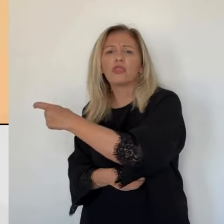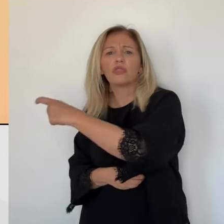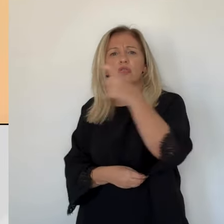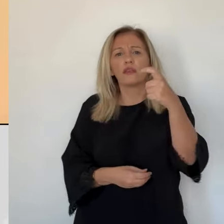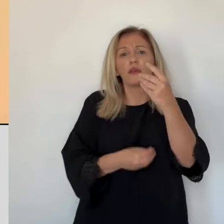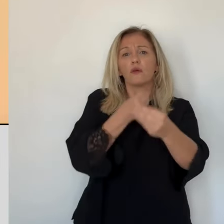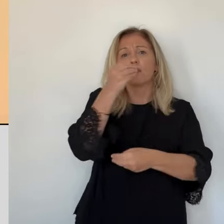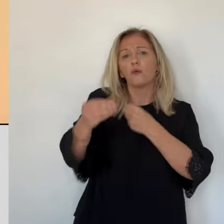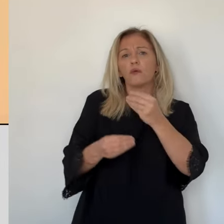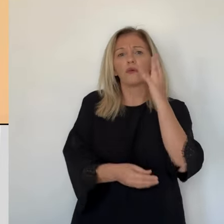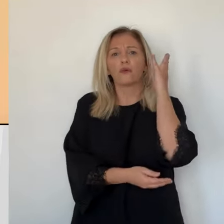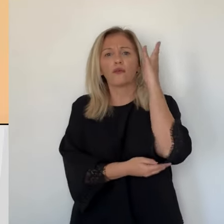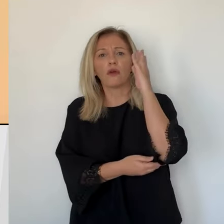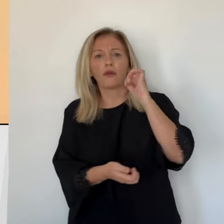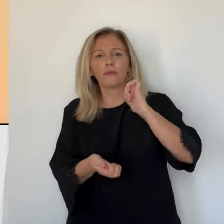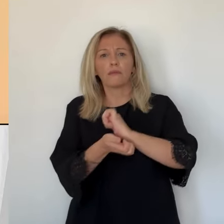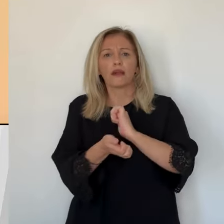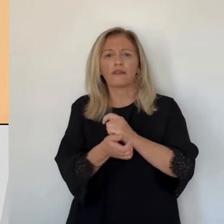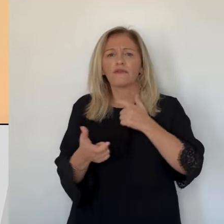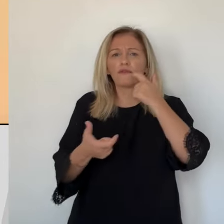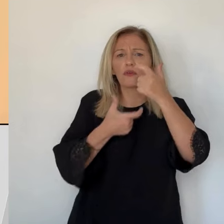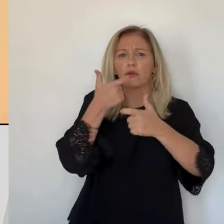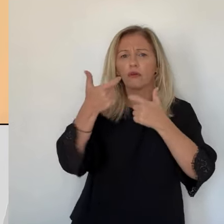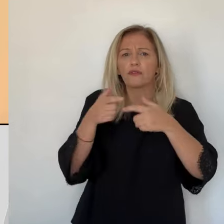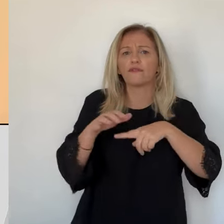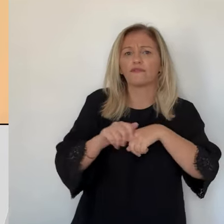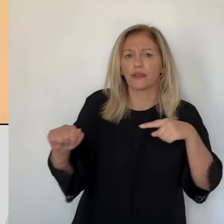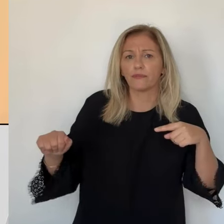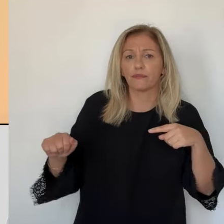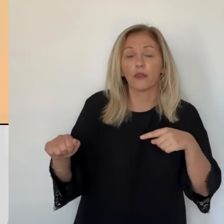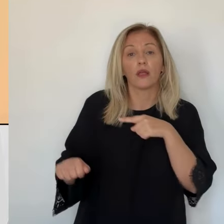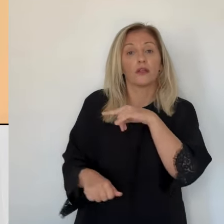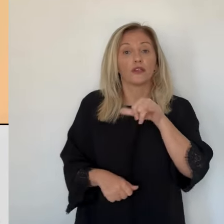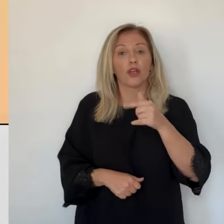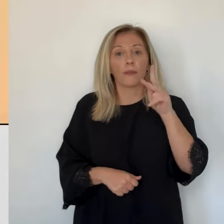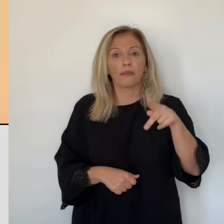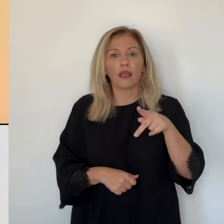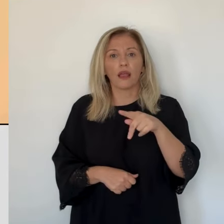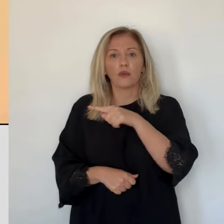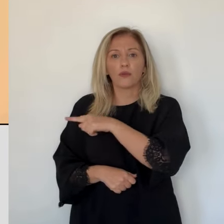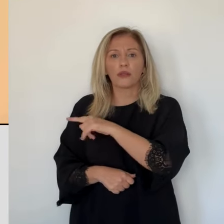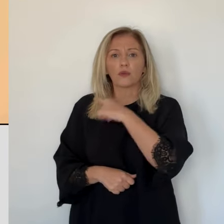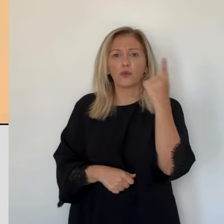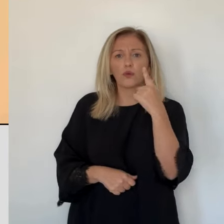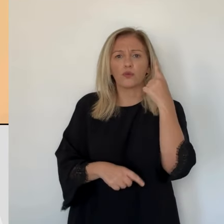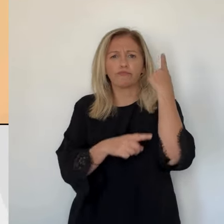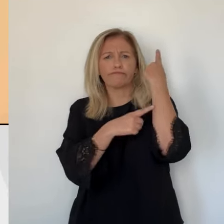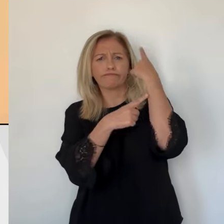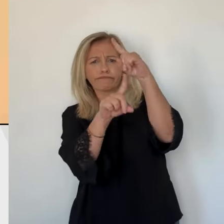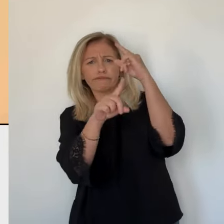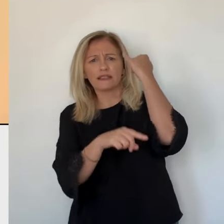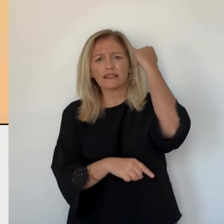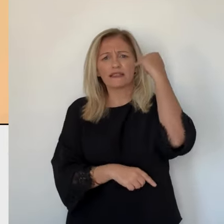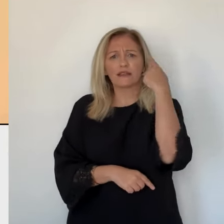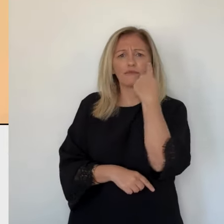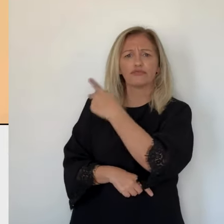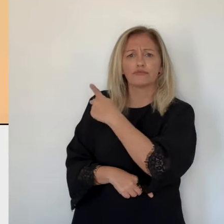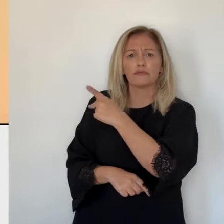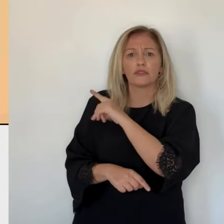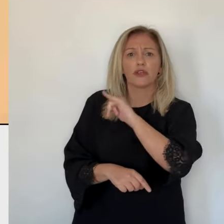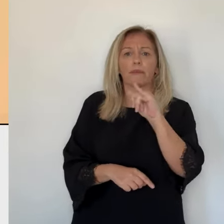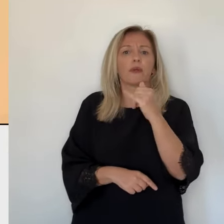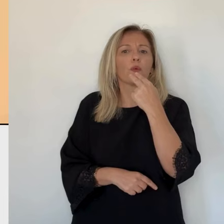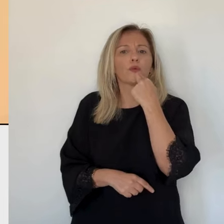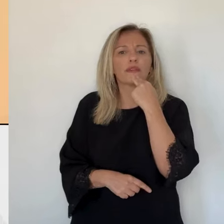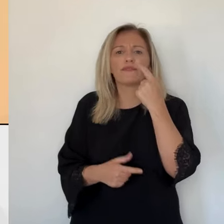été un militant toute sa vie, qui s'est battu toute sa vie, mais il s'est battu pas avec les armes qu'on lui prête dans le cadre de cette